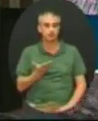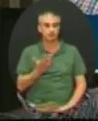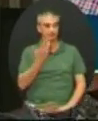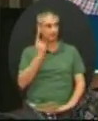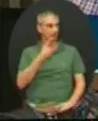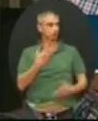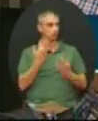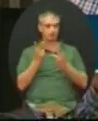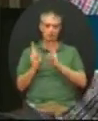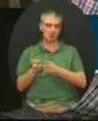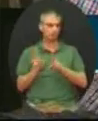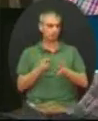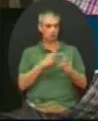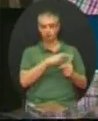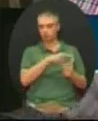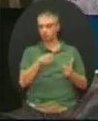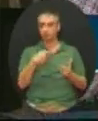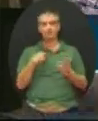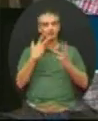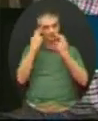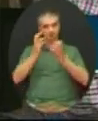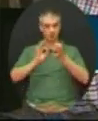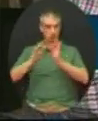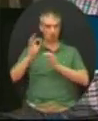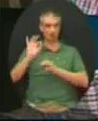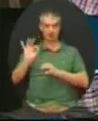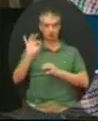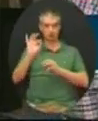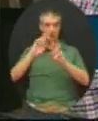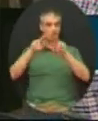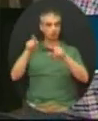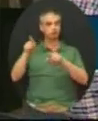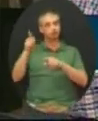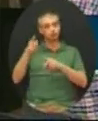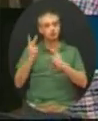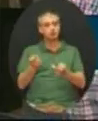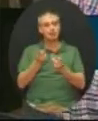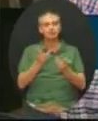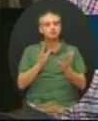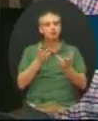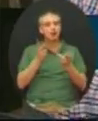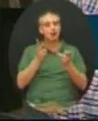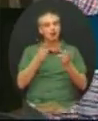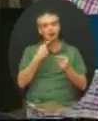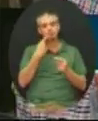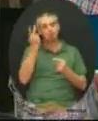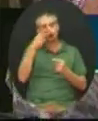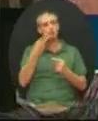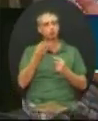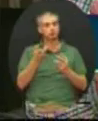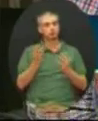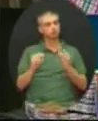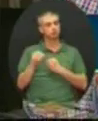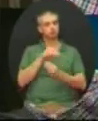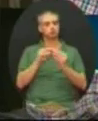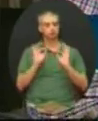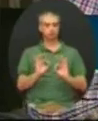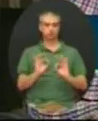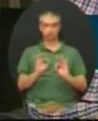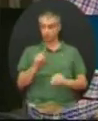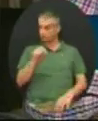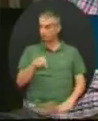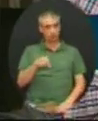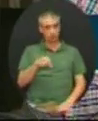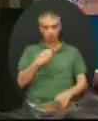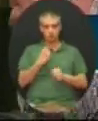כמה חלופות פרשניות, אני מצפה מעורך הדין של רשות שהוא דווקא יחפש את הפרשנות שמסתדרת איתה. פה